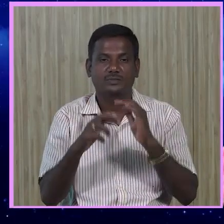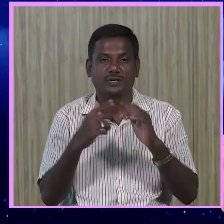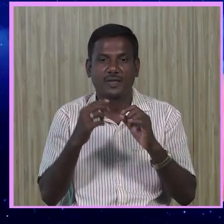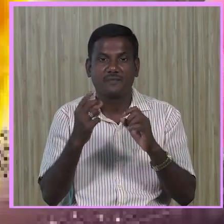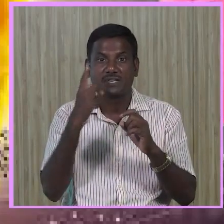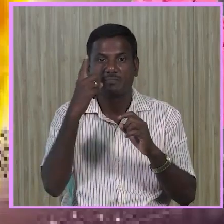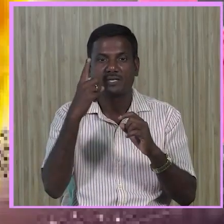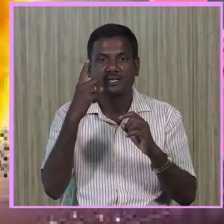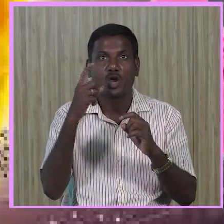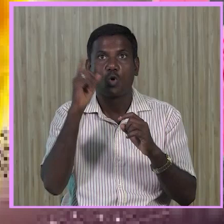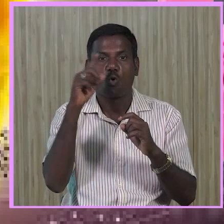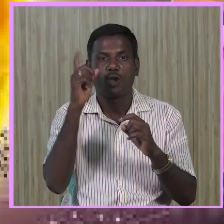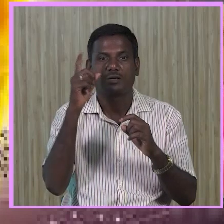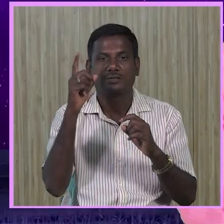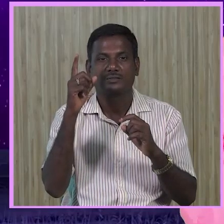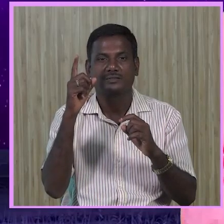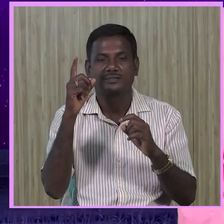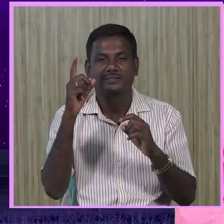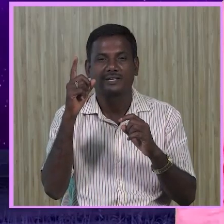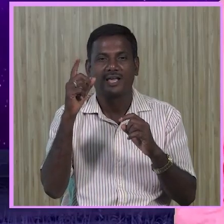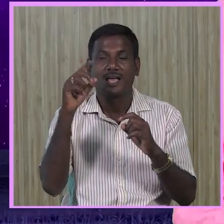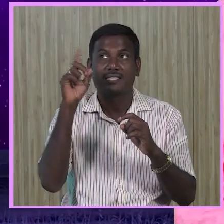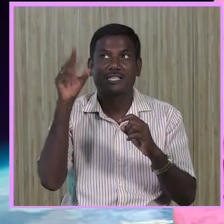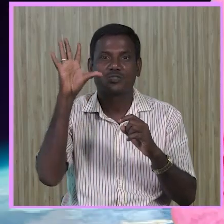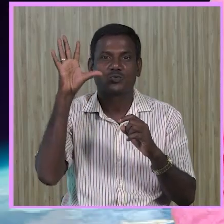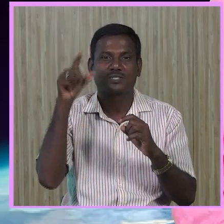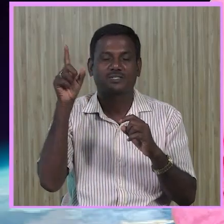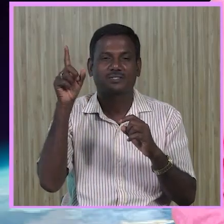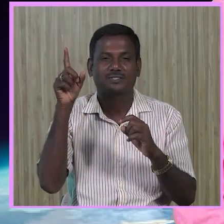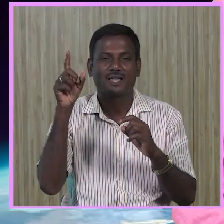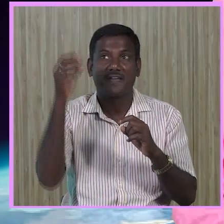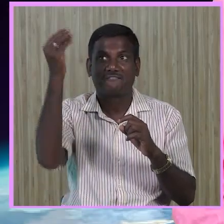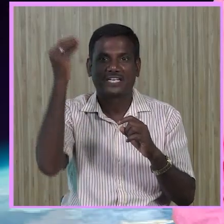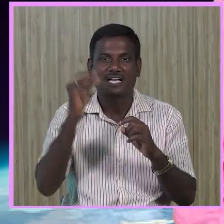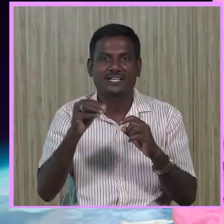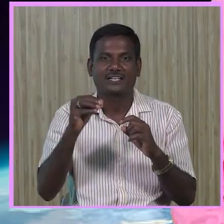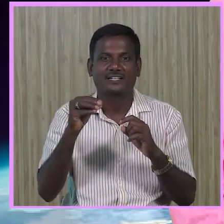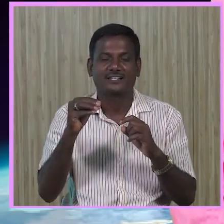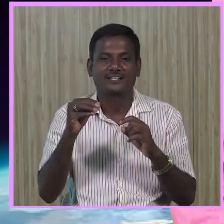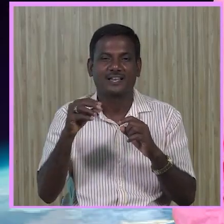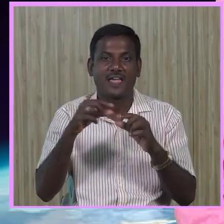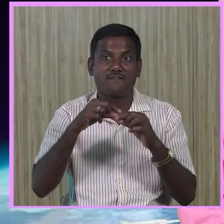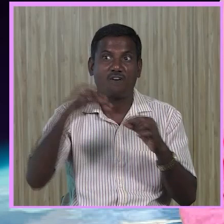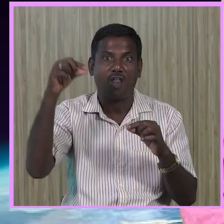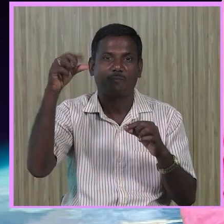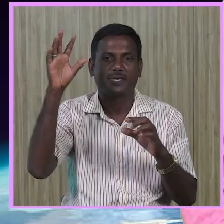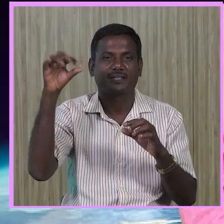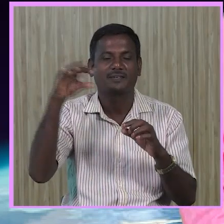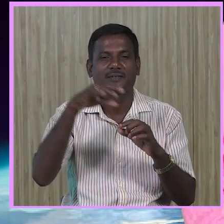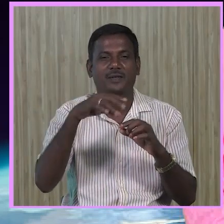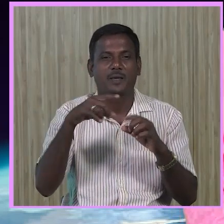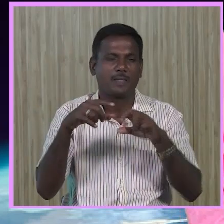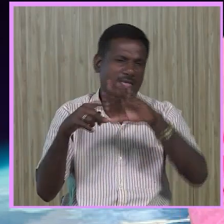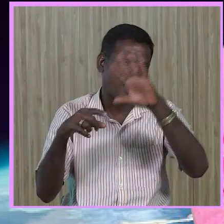விண்மீன்கள், கோள்கள், சந்திரன், விண்கற்கள், வால் மீன்கள் போன்ற